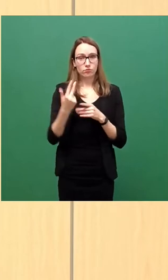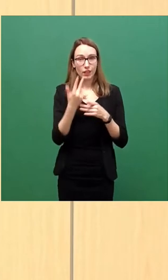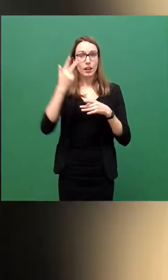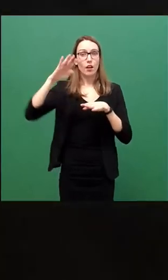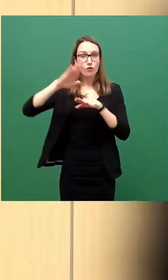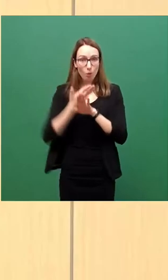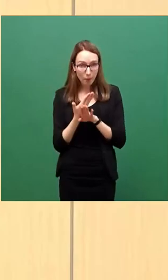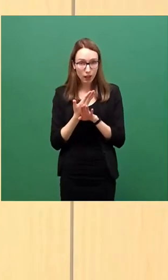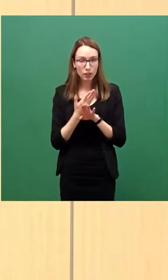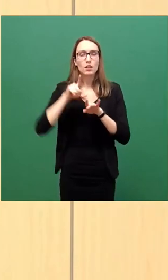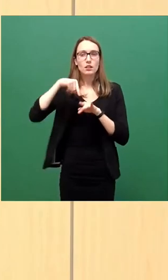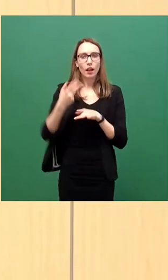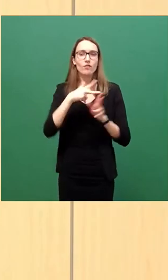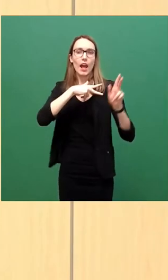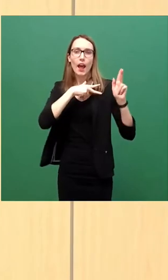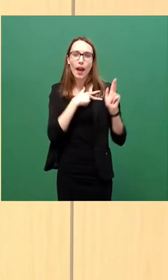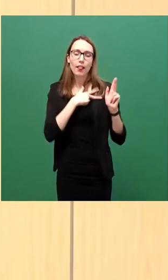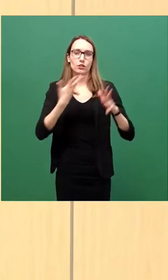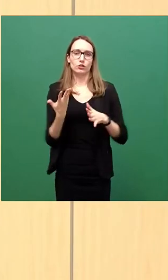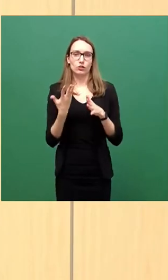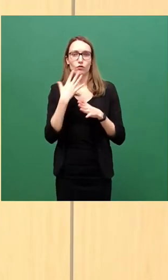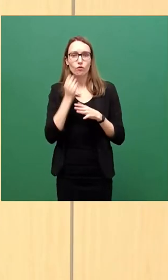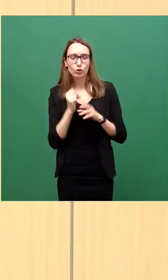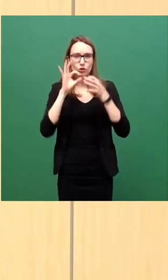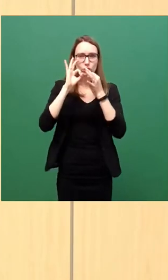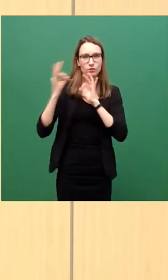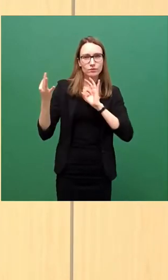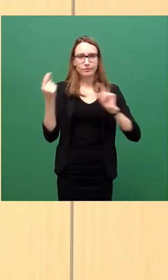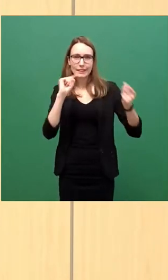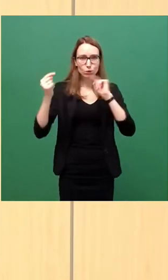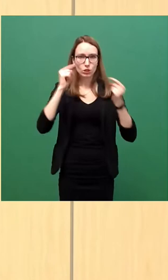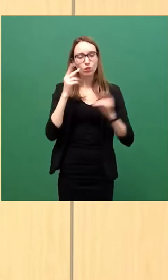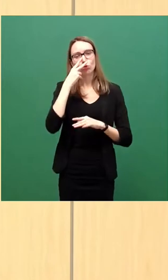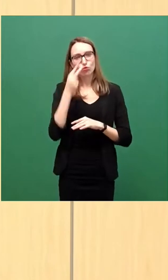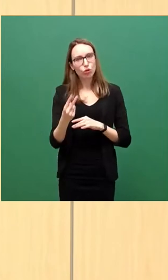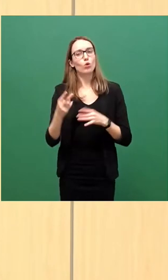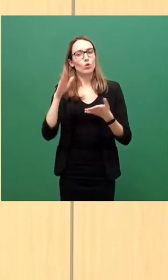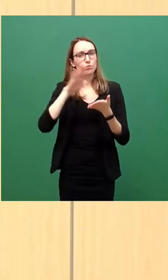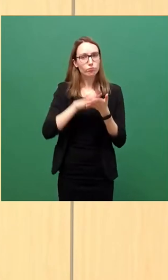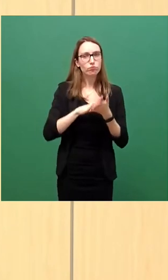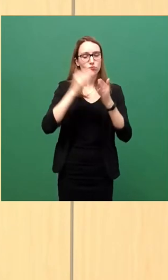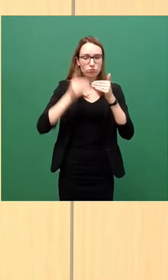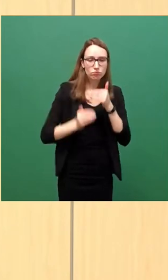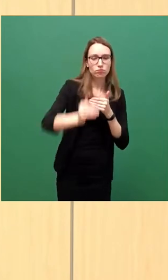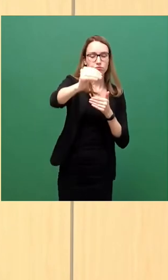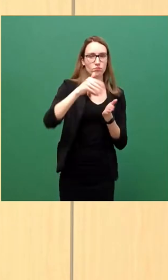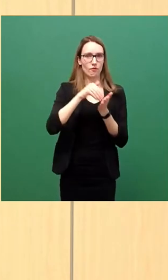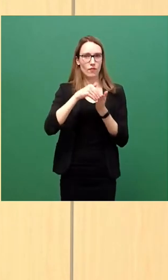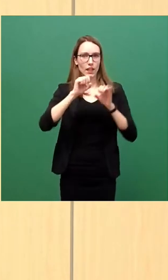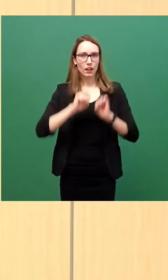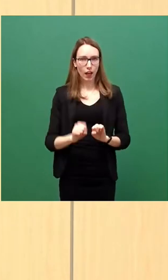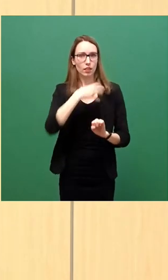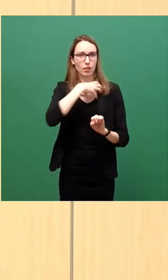Versuch um sind. Und ich denke, dann können wir uns ein genaueres Bild davon machen, ob das ein Weg ist für Dresden, aber es jetzt